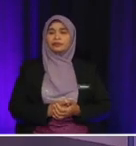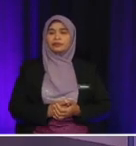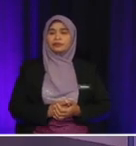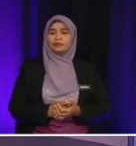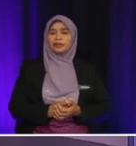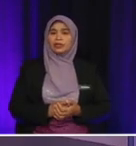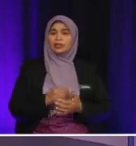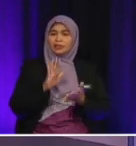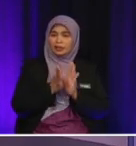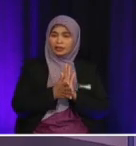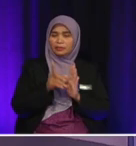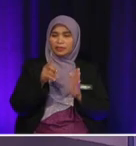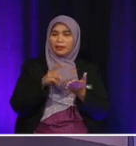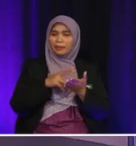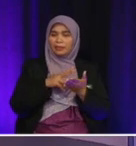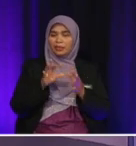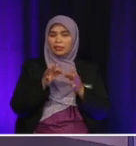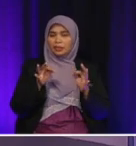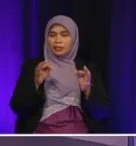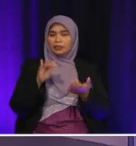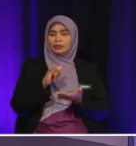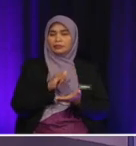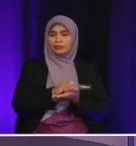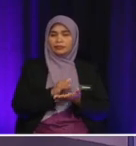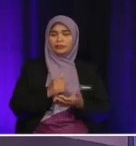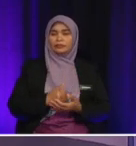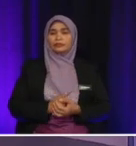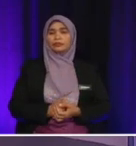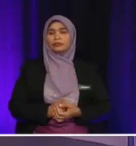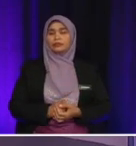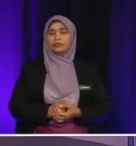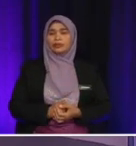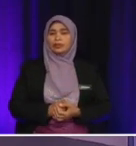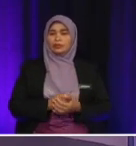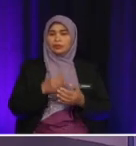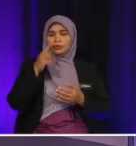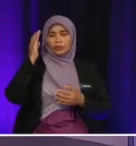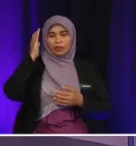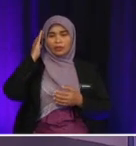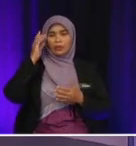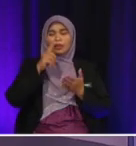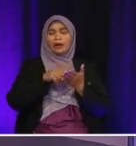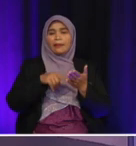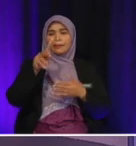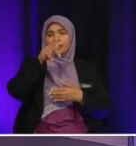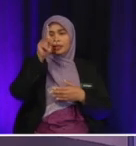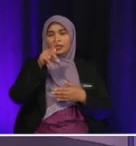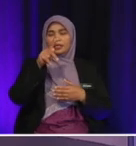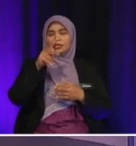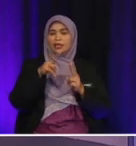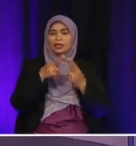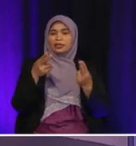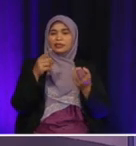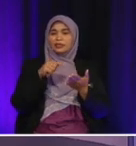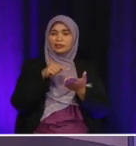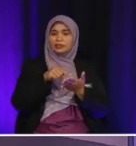yang ada di bawah ini kenyataan yang ditulis Ini sangat-sangat penting untuk anda mengetahui apakah apa ni hadis ini